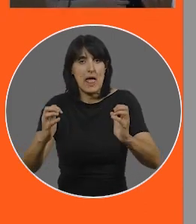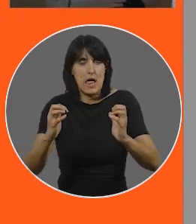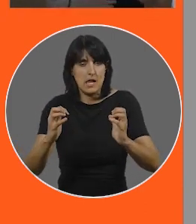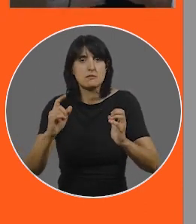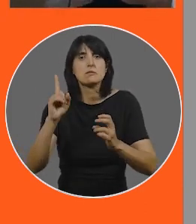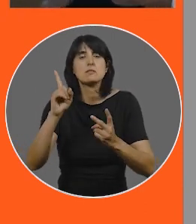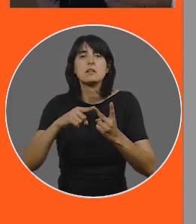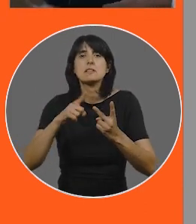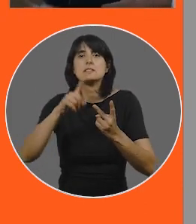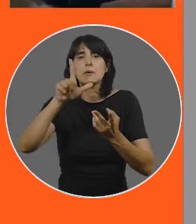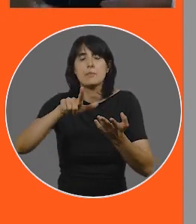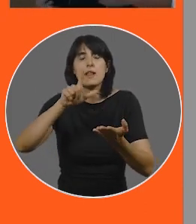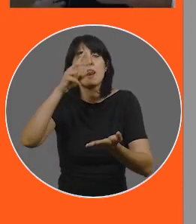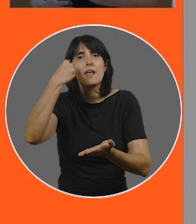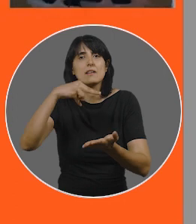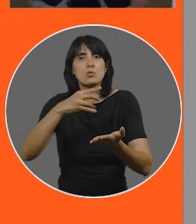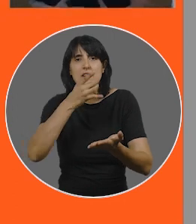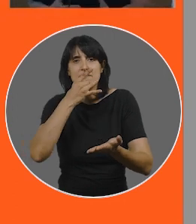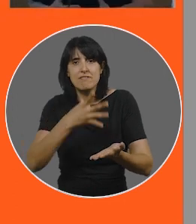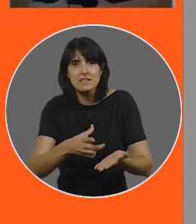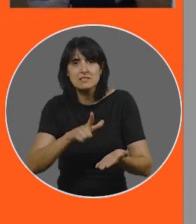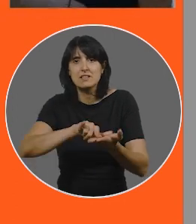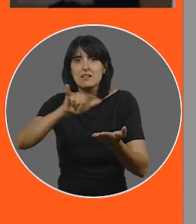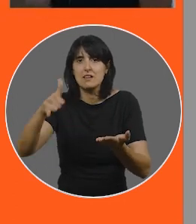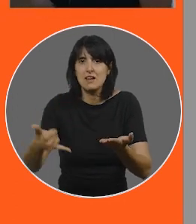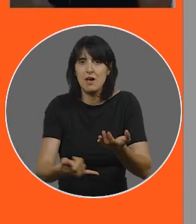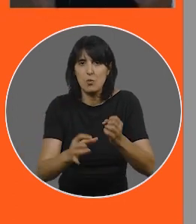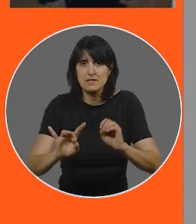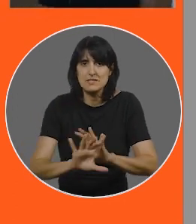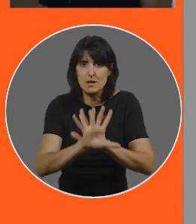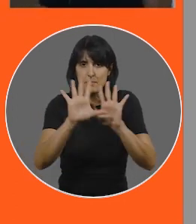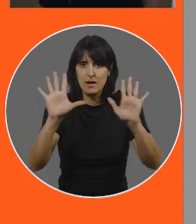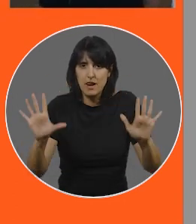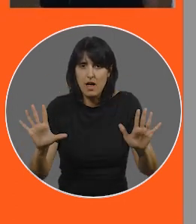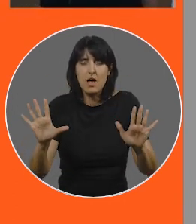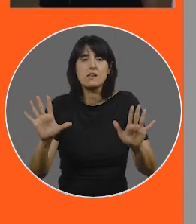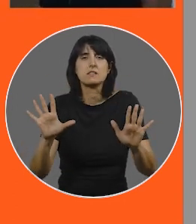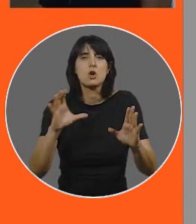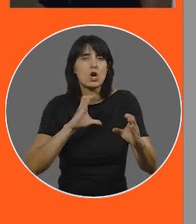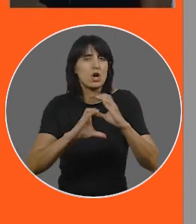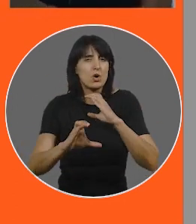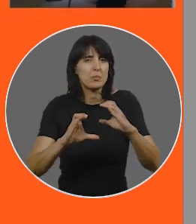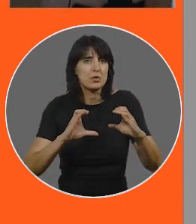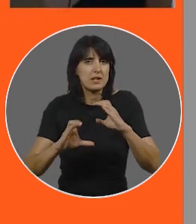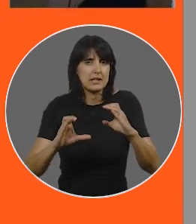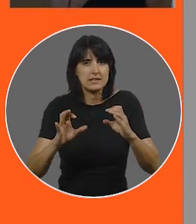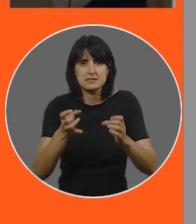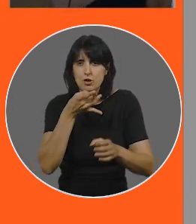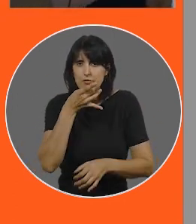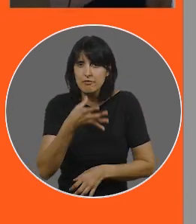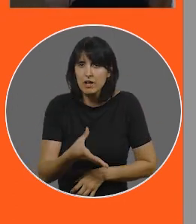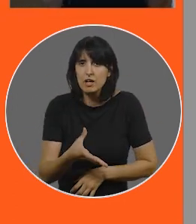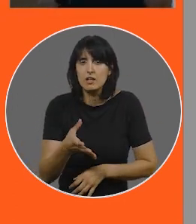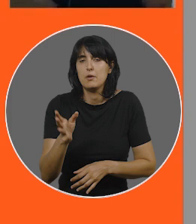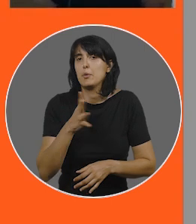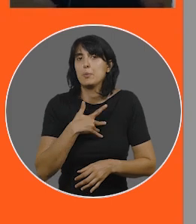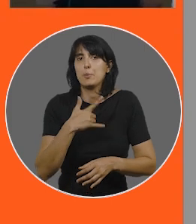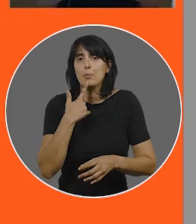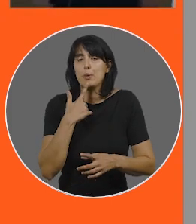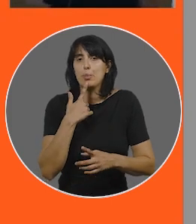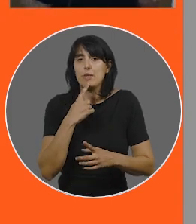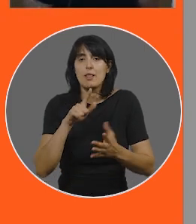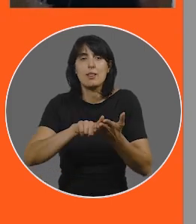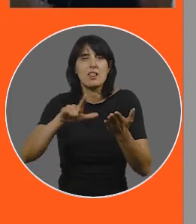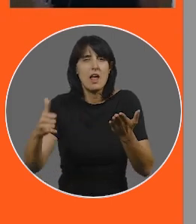lectura fàcil, llenguatge planer, comunicació clara, aquí ens encanta fer servir molts noms diferents. Bàsicament és diversos nivells